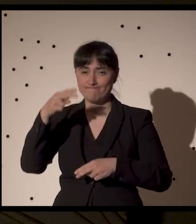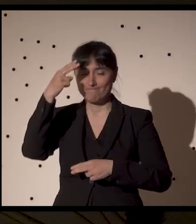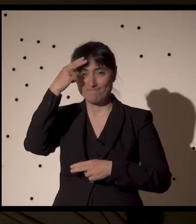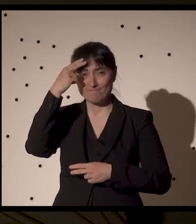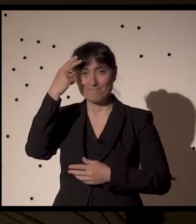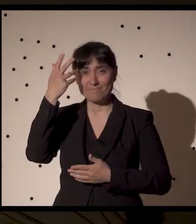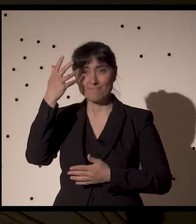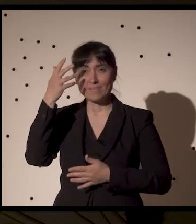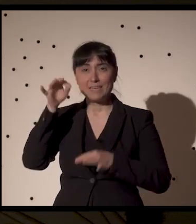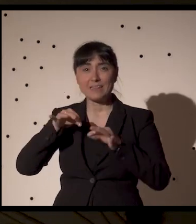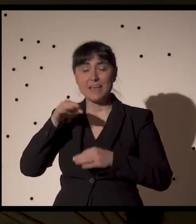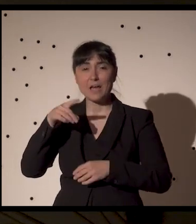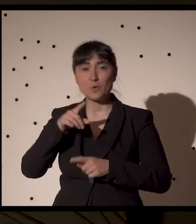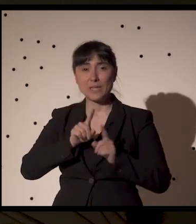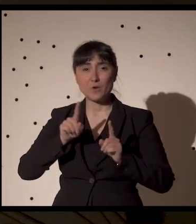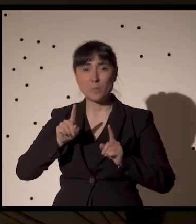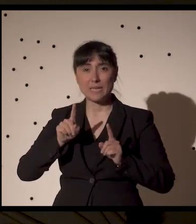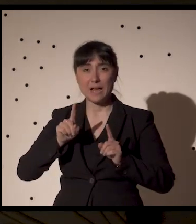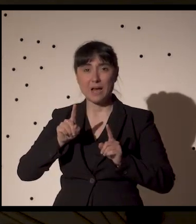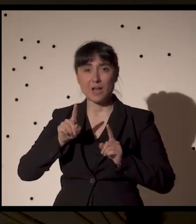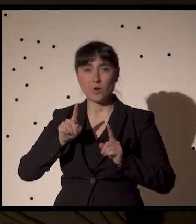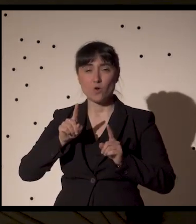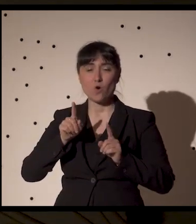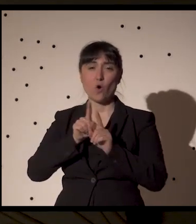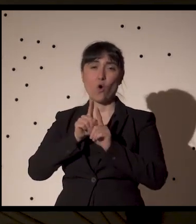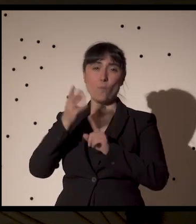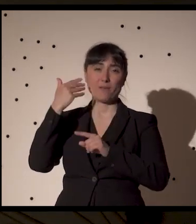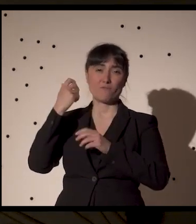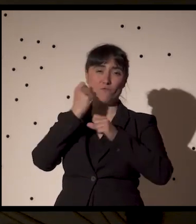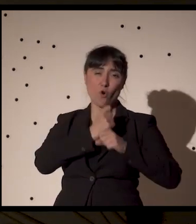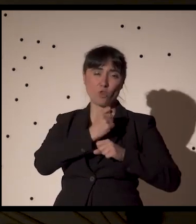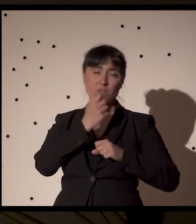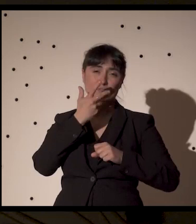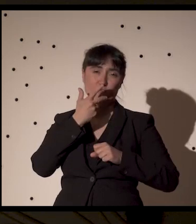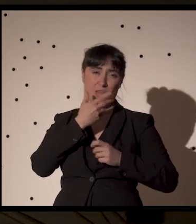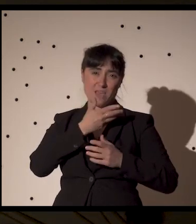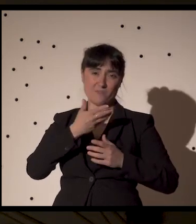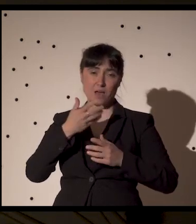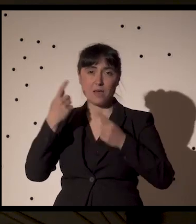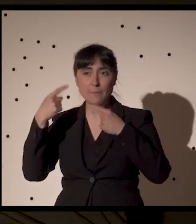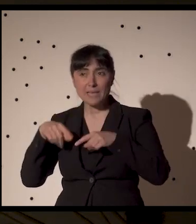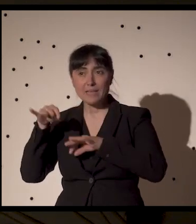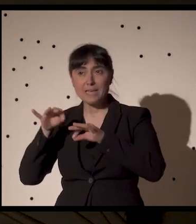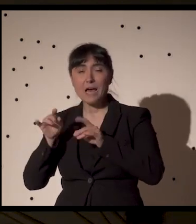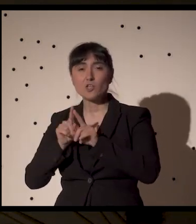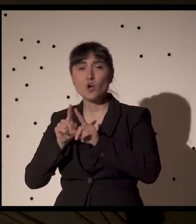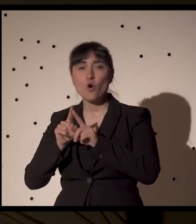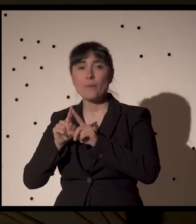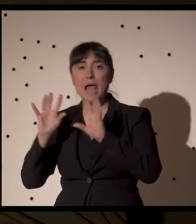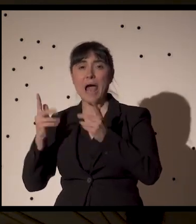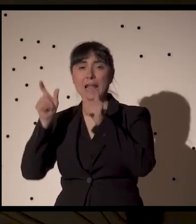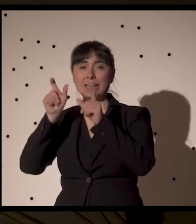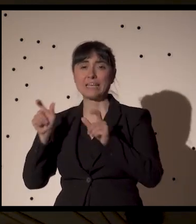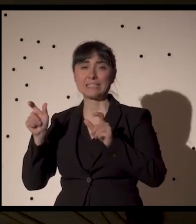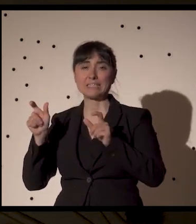e vuole essere continua ad essere una casa per artisti in questa stagione gli artisti